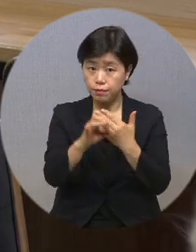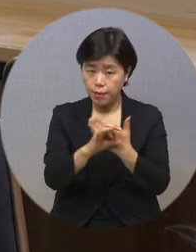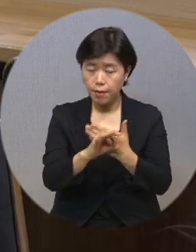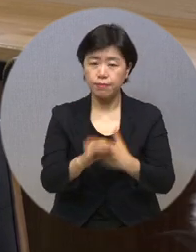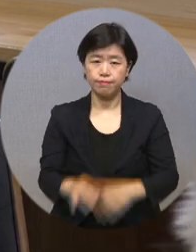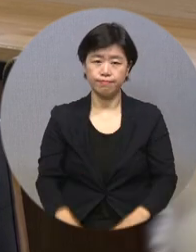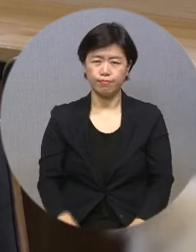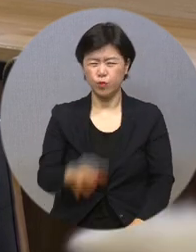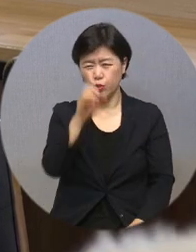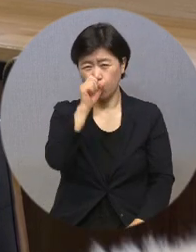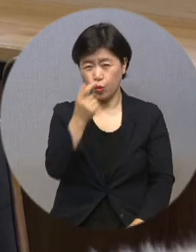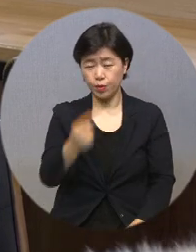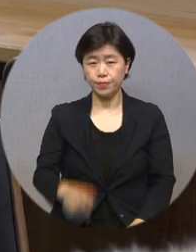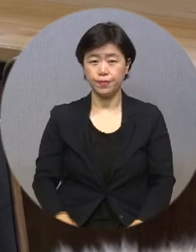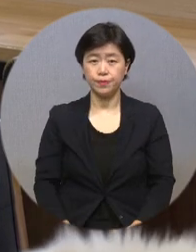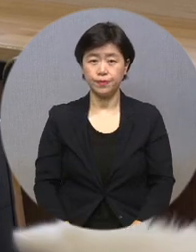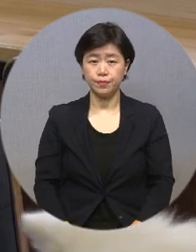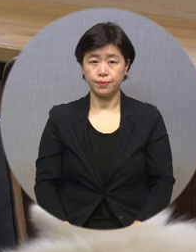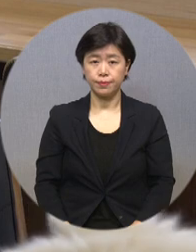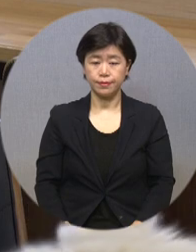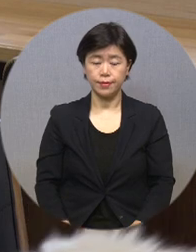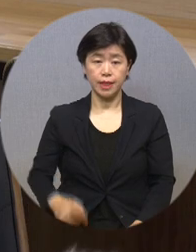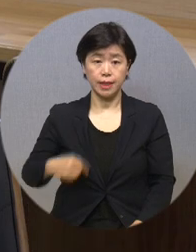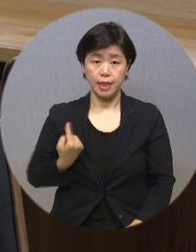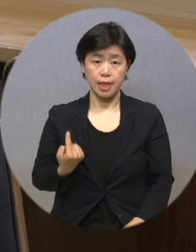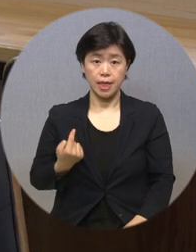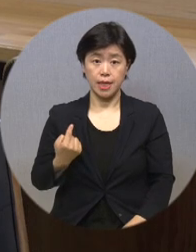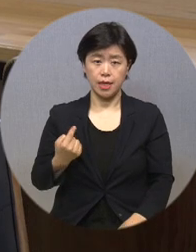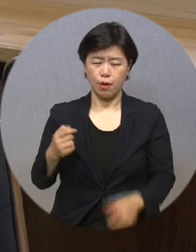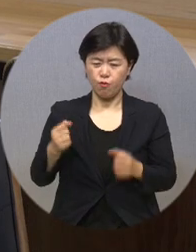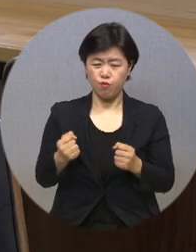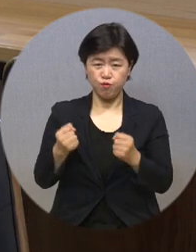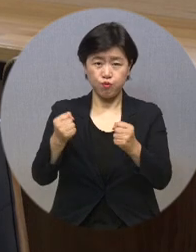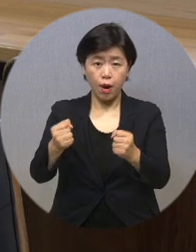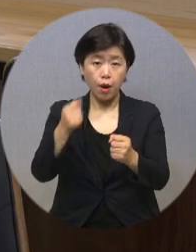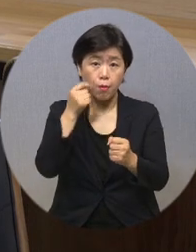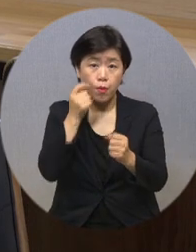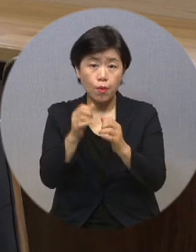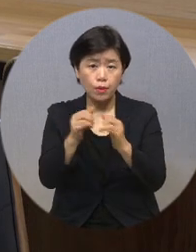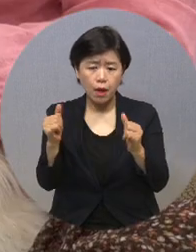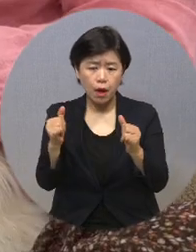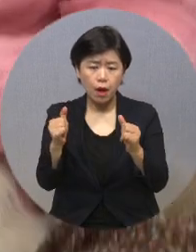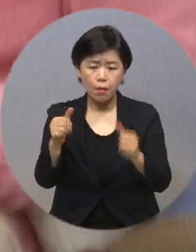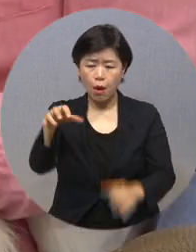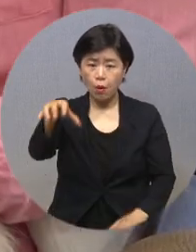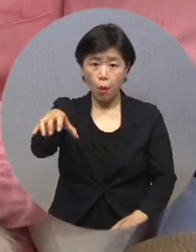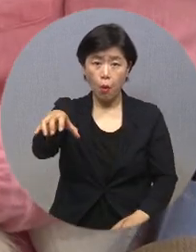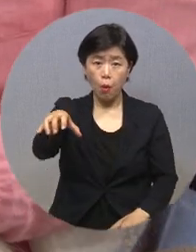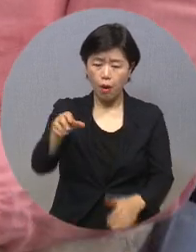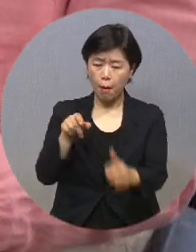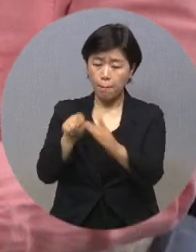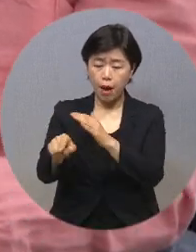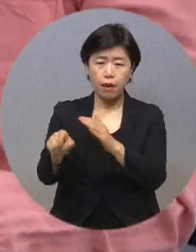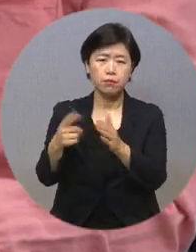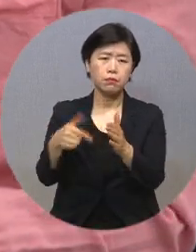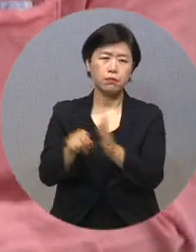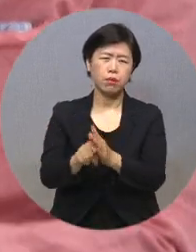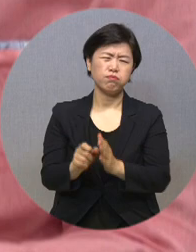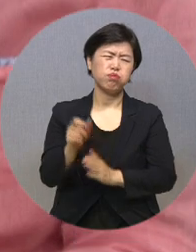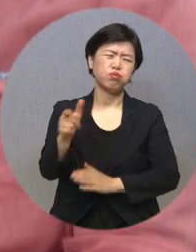했으면 좋겠습니다. 자가가 없는 사람들이 다니기에는 너무너무 멀고 가깝게